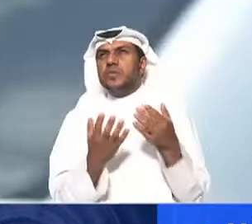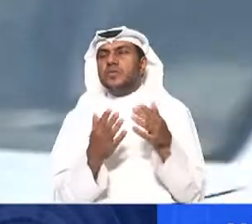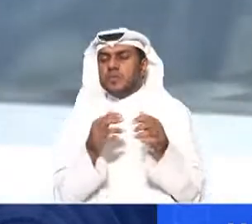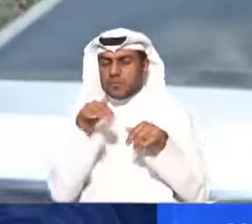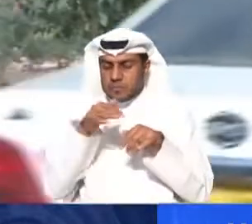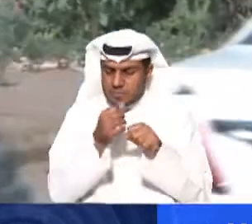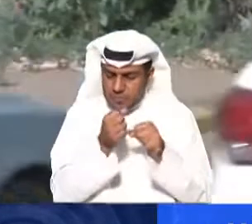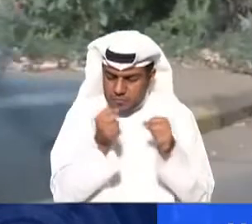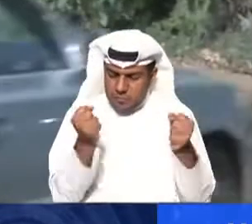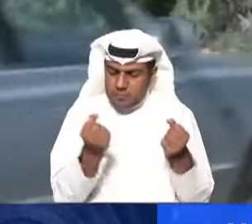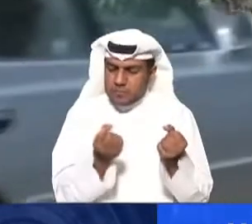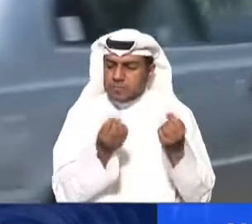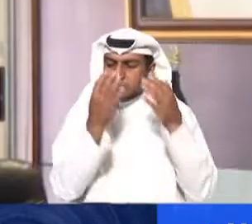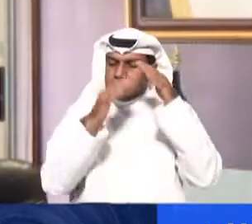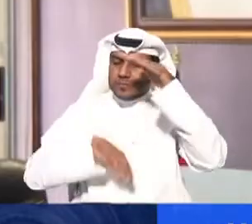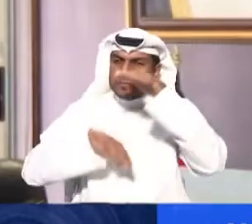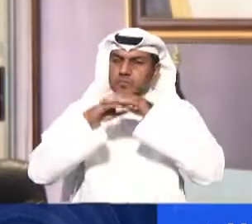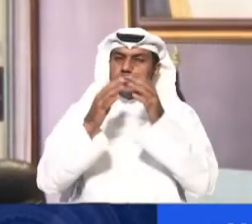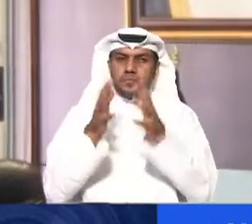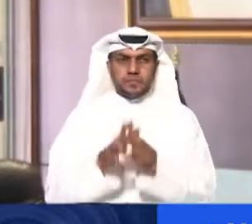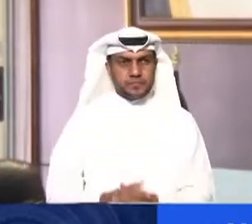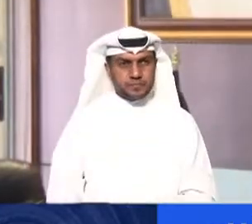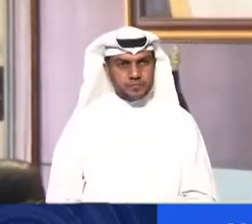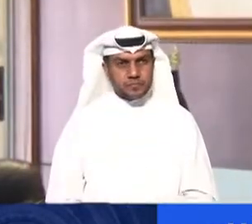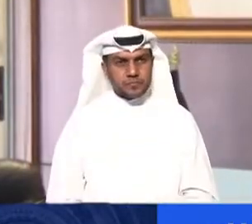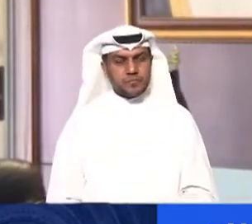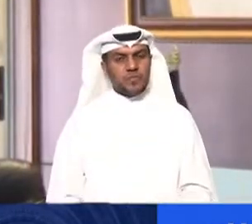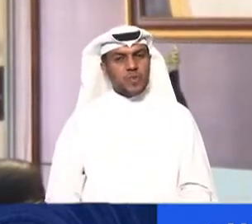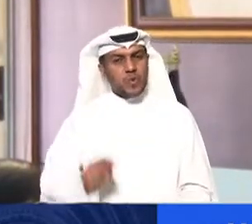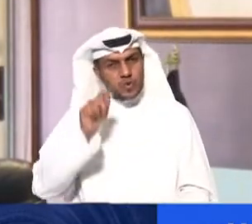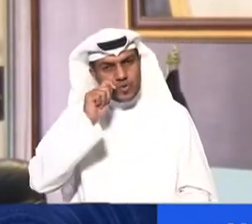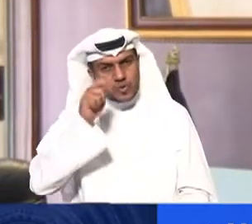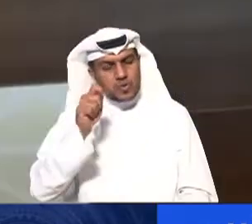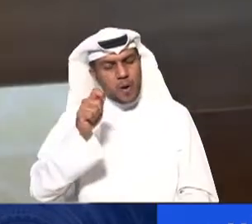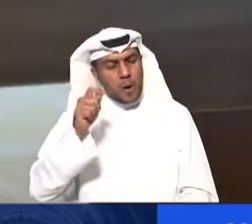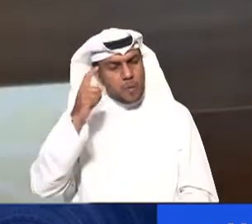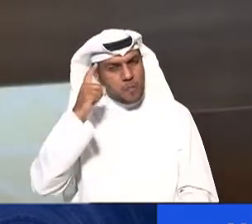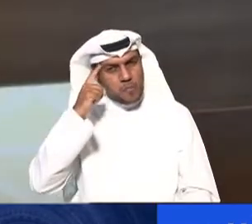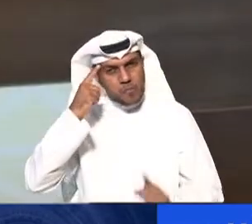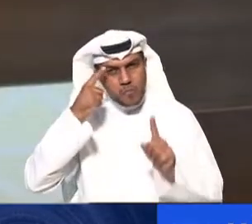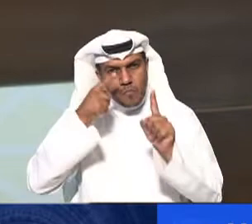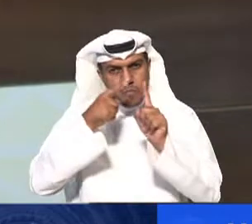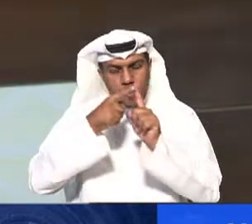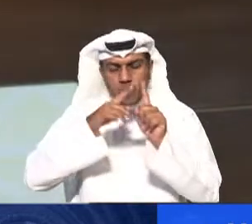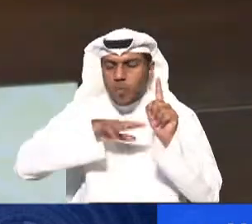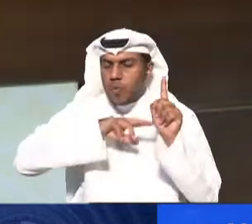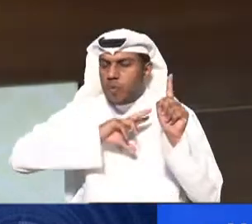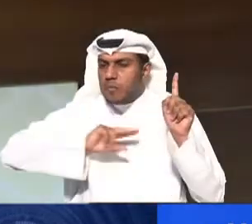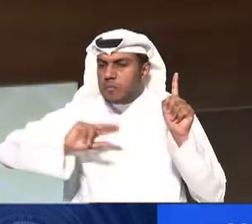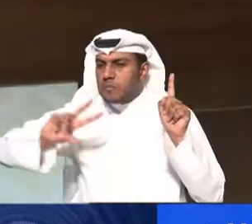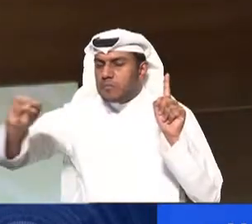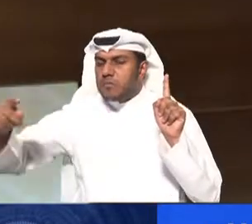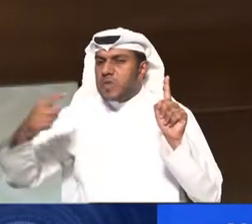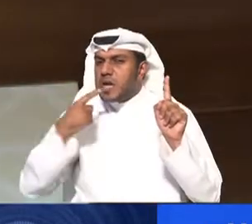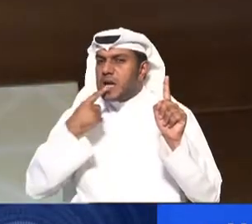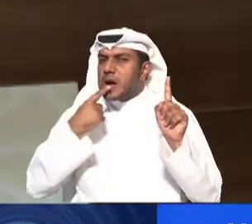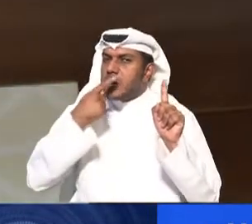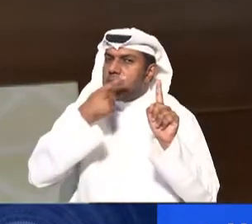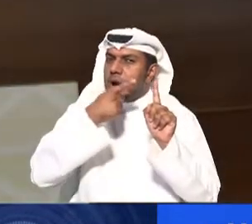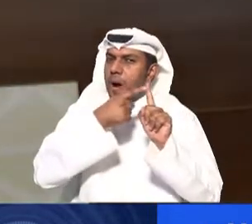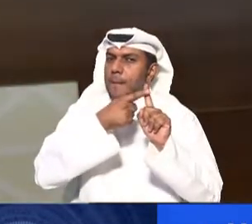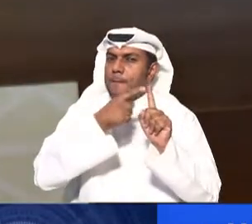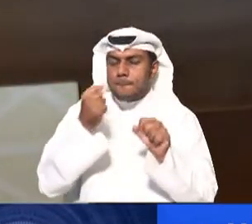ويجعله في أعلى جنانه إن شاء الله. رجل اتفق الجميع على سيرته العطرة التي سبقت أعماله